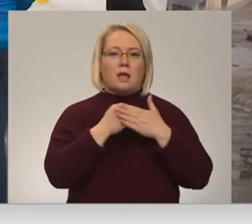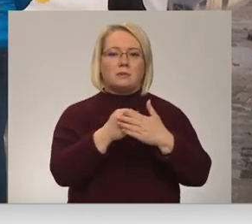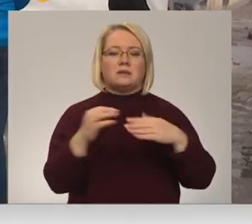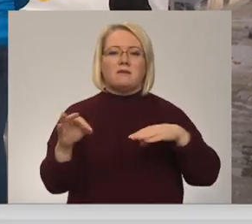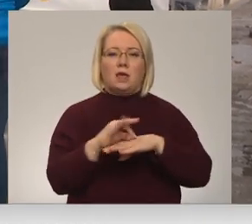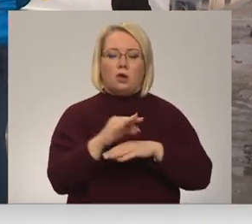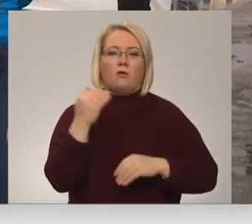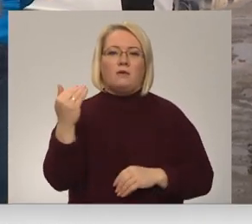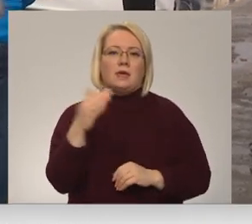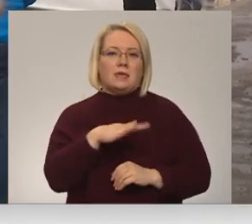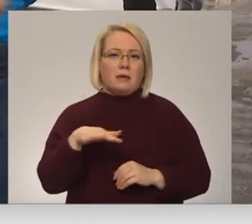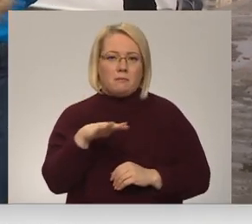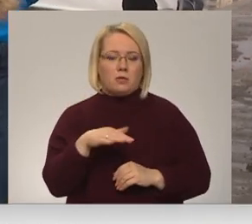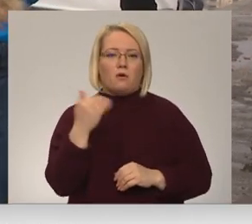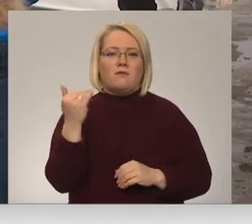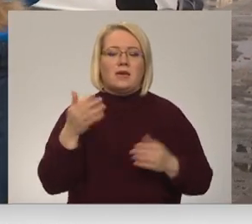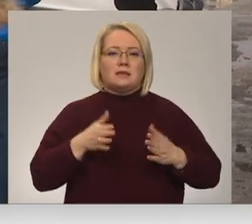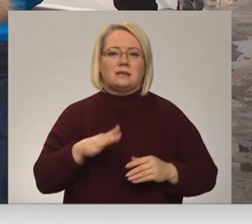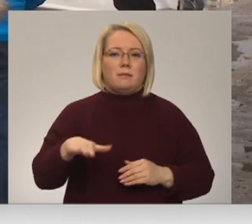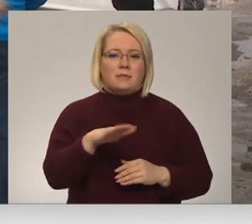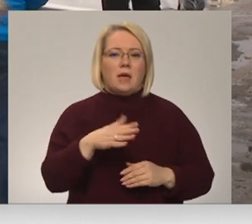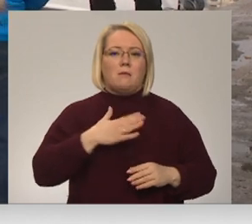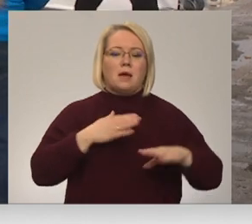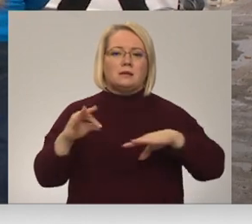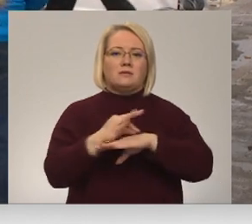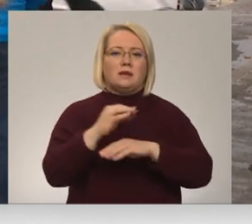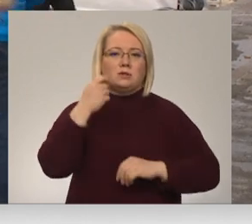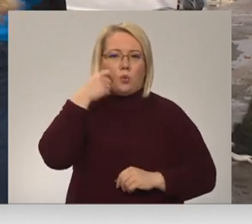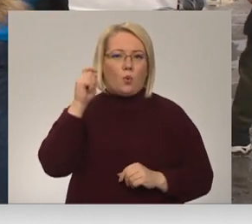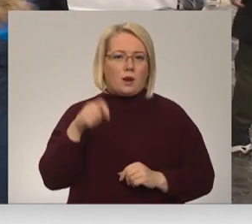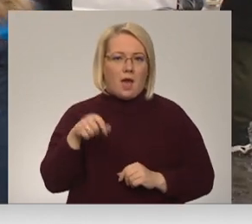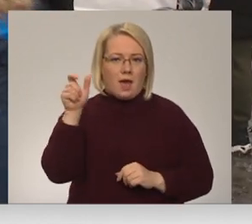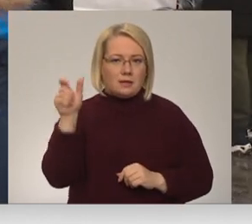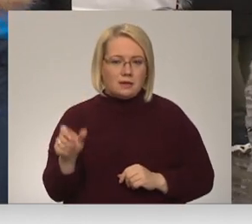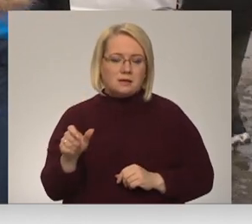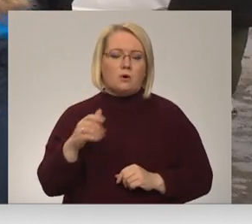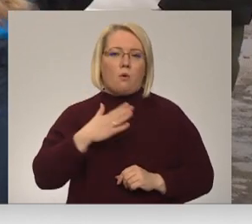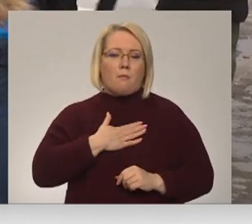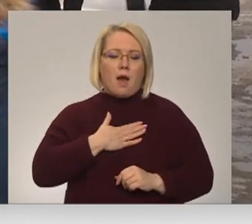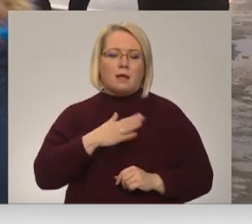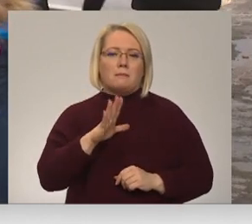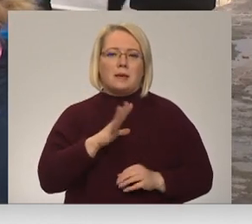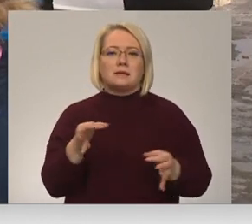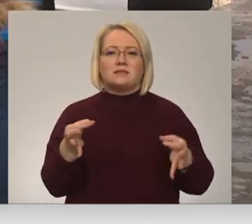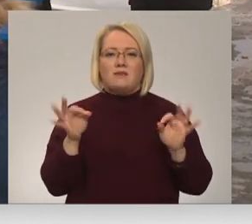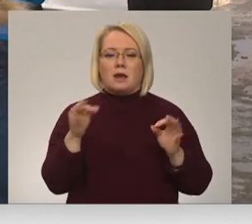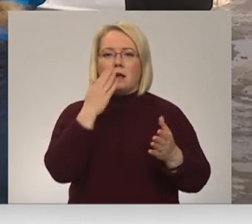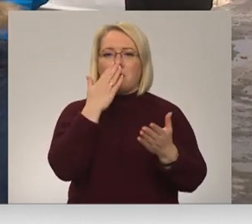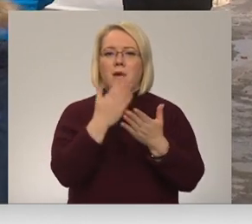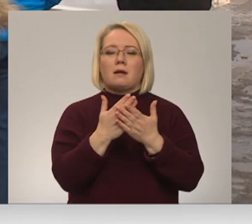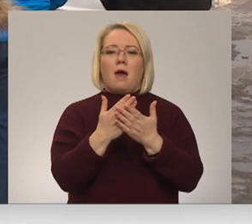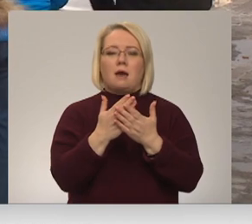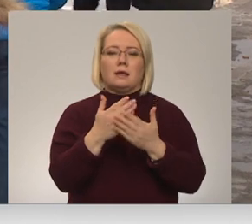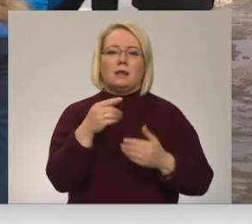viņa ģimeni un viņa dzimteni, jo mans vīrs ir no Ukrainas. Un priekš mans tas bija ļoti svarīgi izrādīt to, ka man